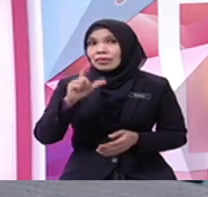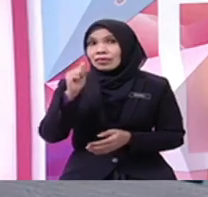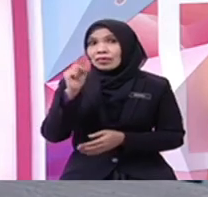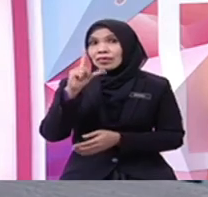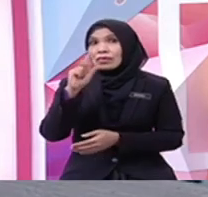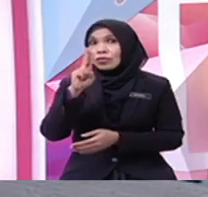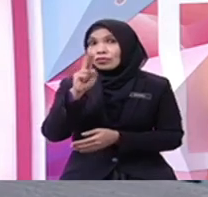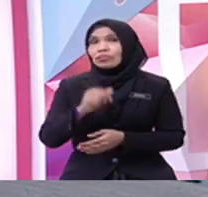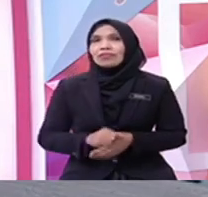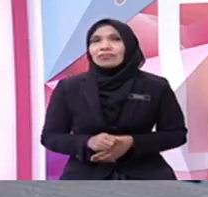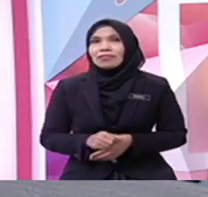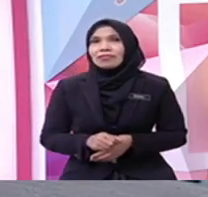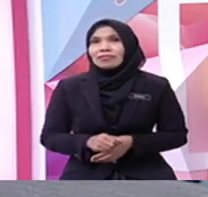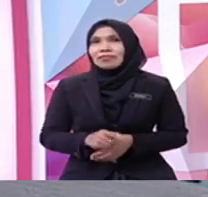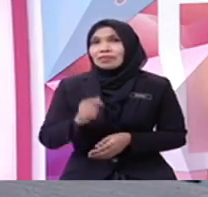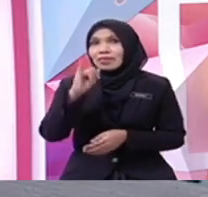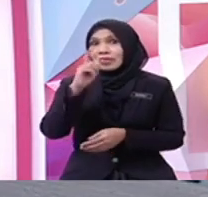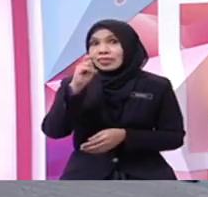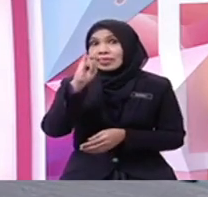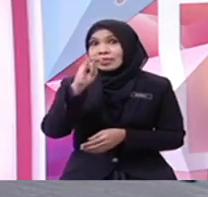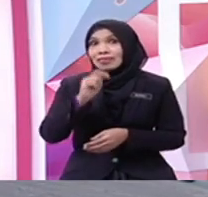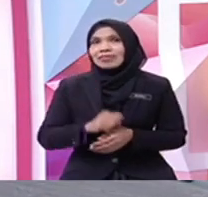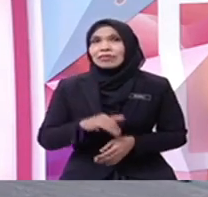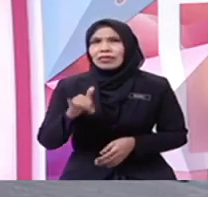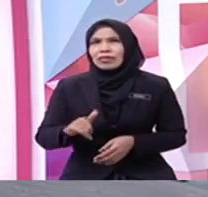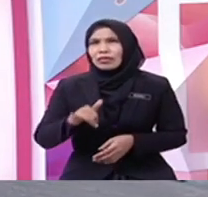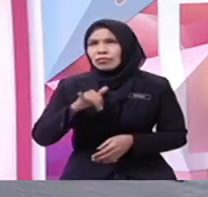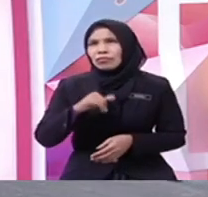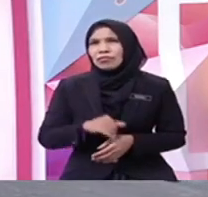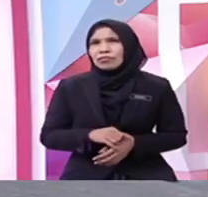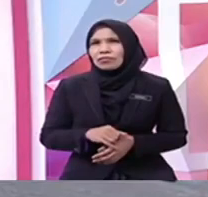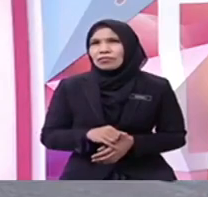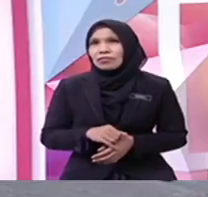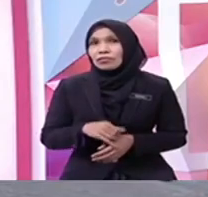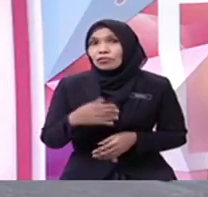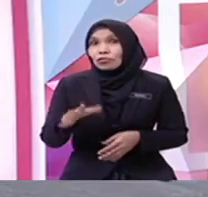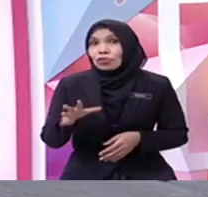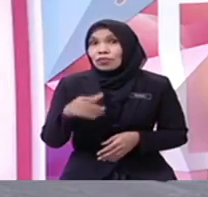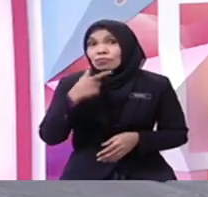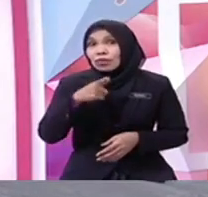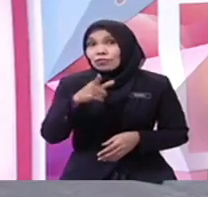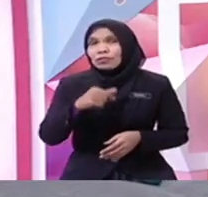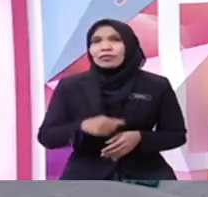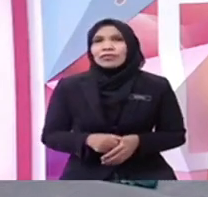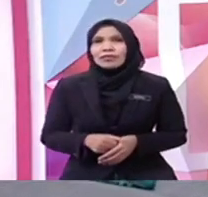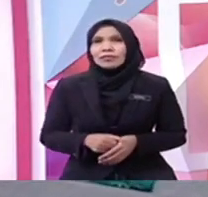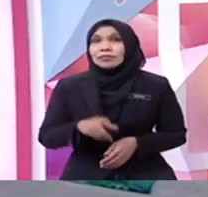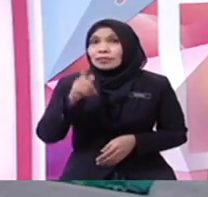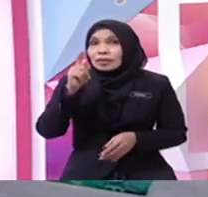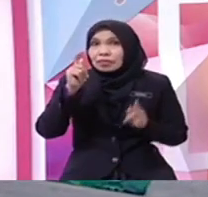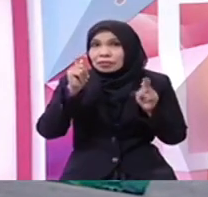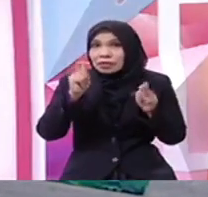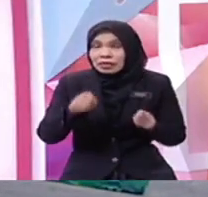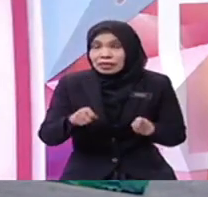hati-hatilah Zahra hati-hati cuma 2.6 bergerak di atas titik ini jadi kita dikasih Manga baca nih